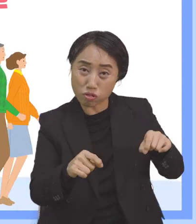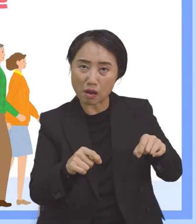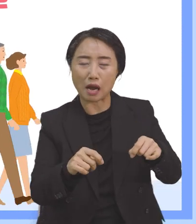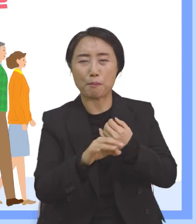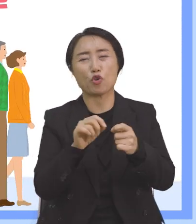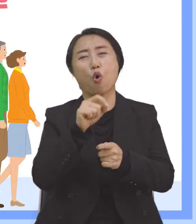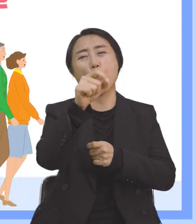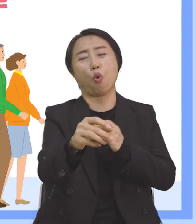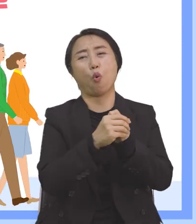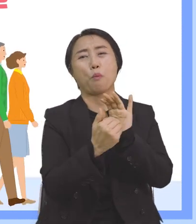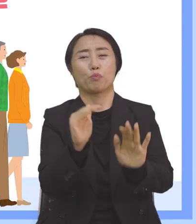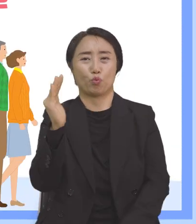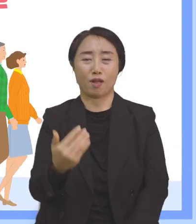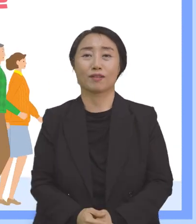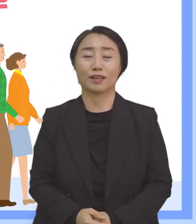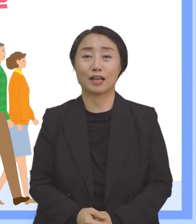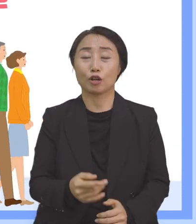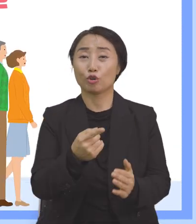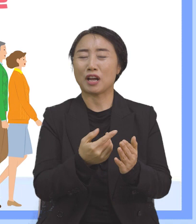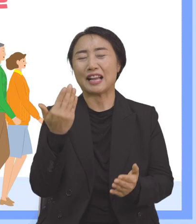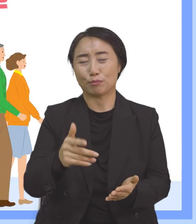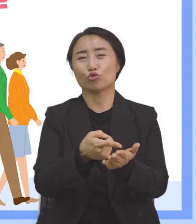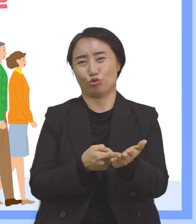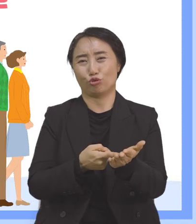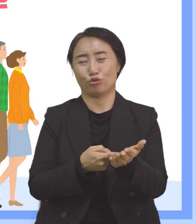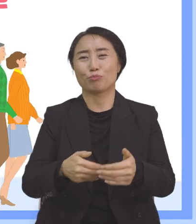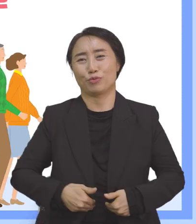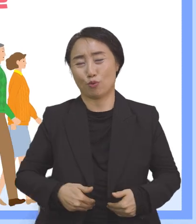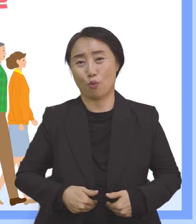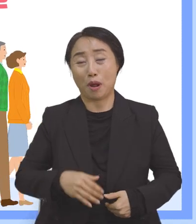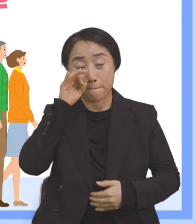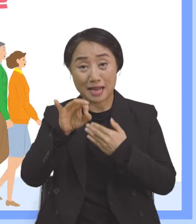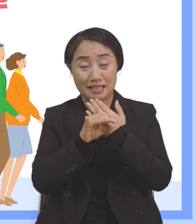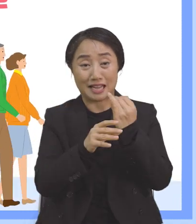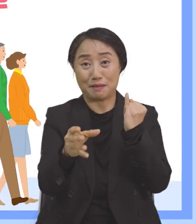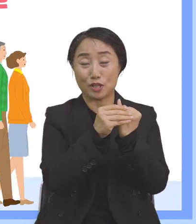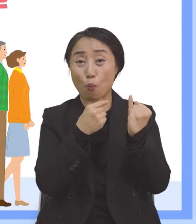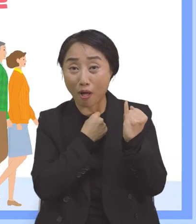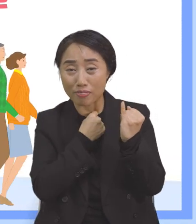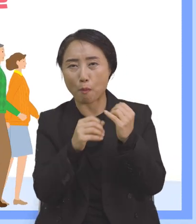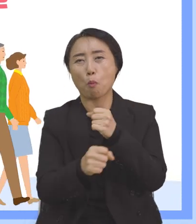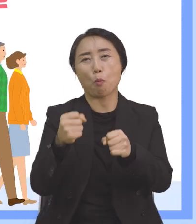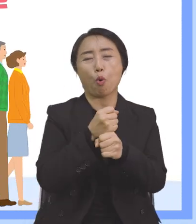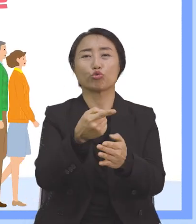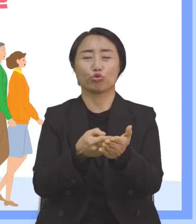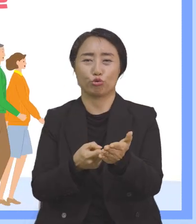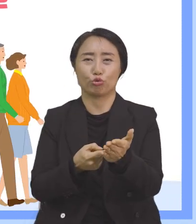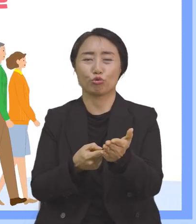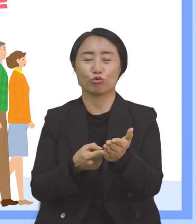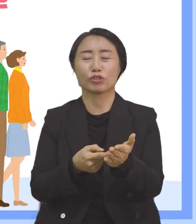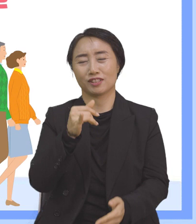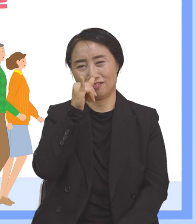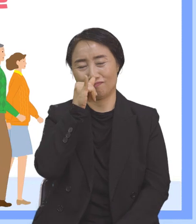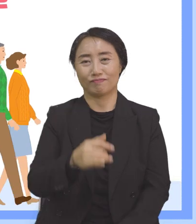시술하면 영구적이라는 장점이 있습니다. 하지만 수술을 필요로 하고 다시 임신을 원하는 경우에는 난관 복원